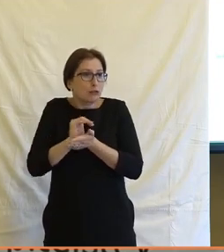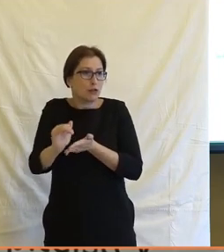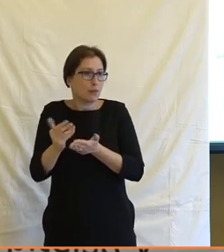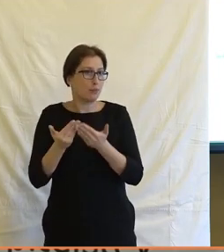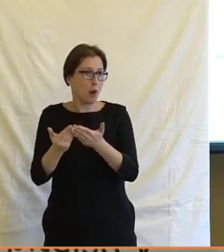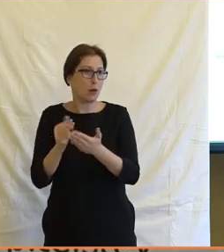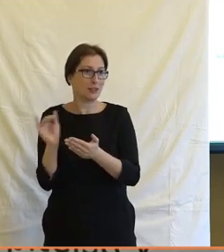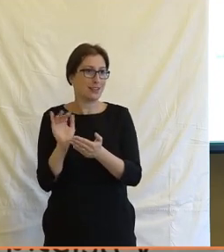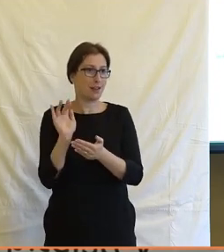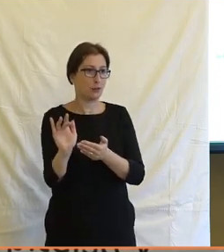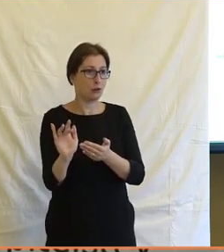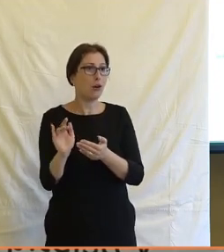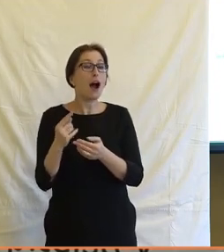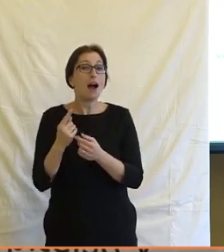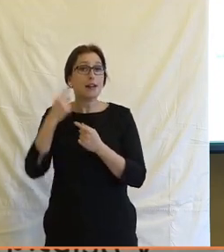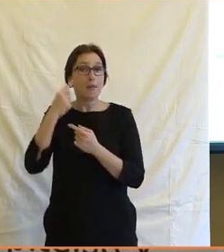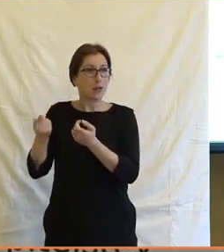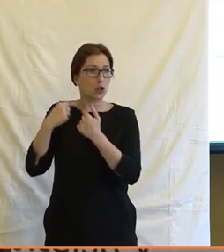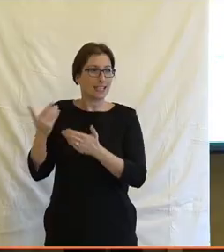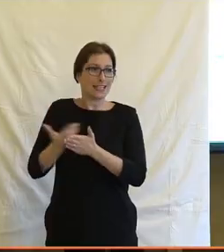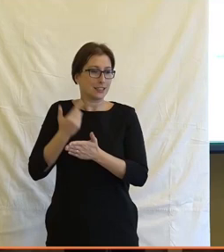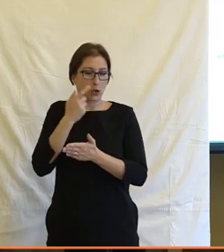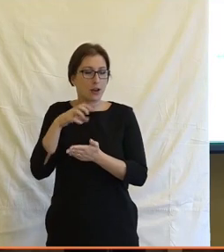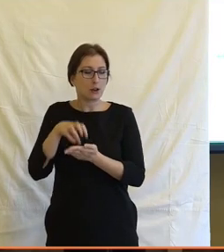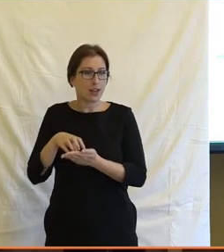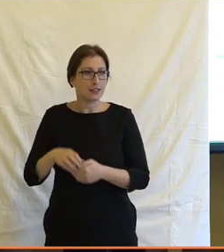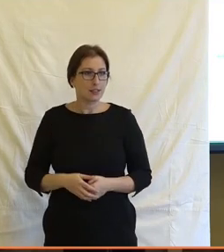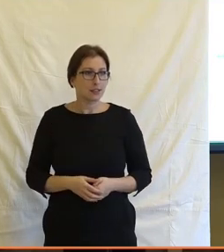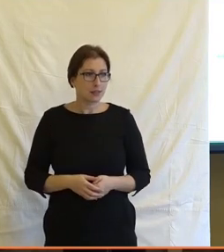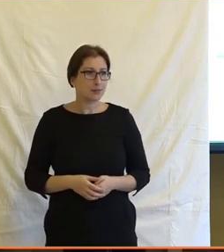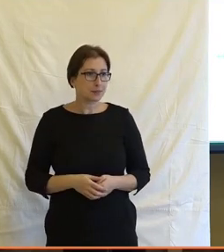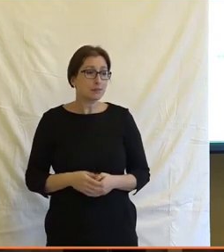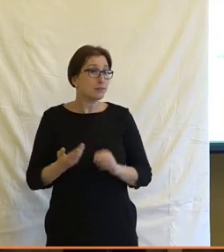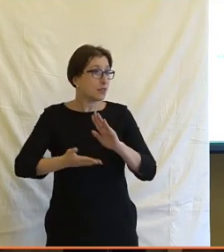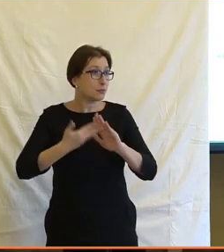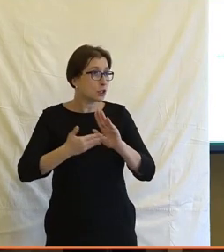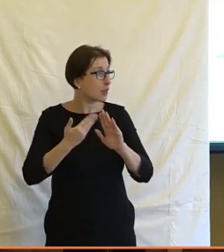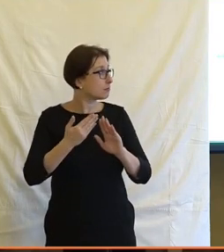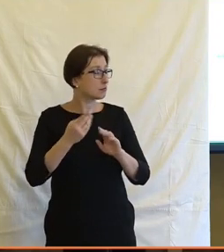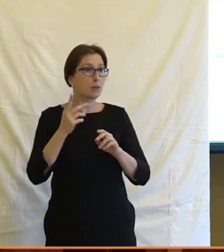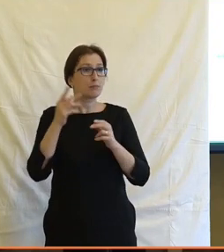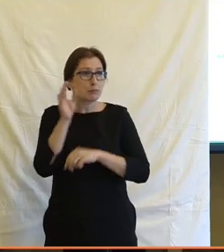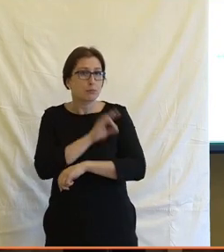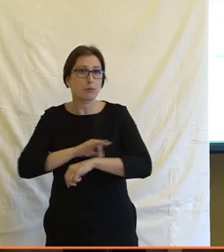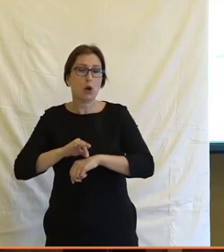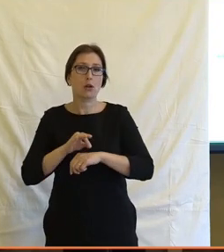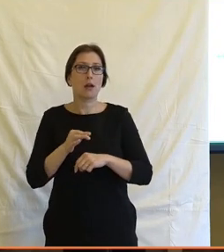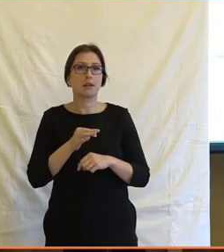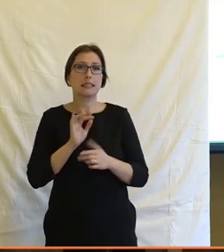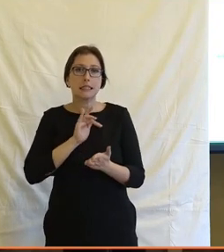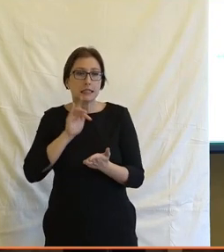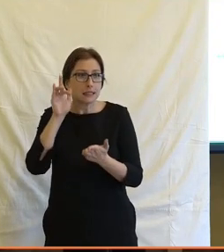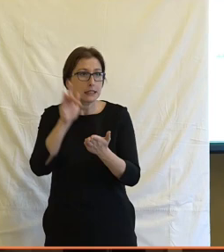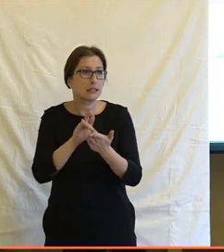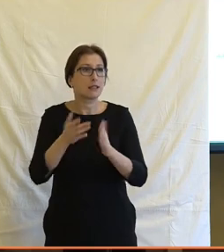vychází třeba právě z toho, řeknu, neziskového sektoru. A měl bys nějaký příklad aplikace nebo projektu, který je